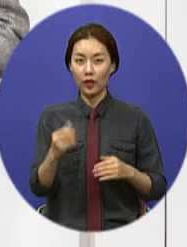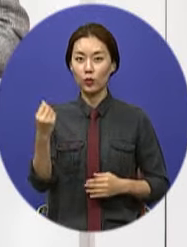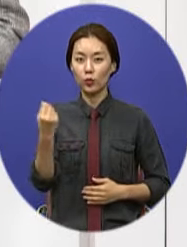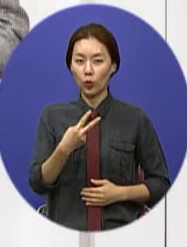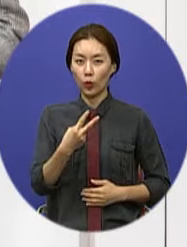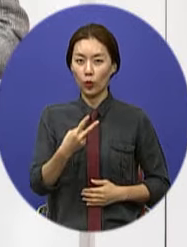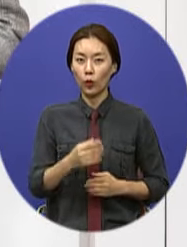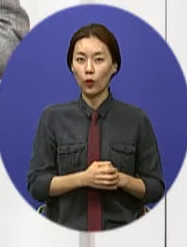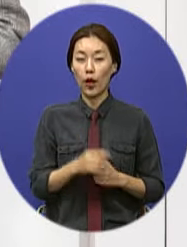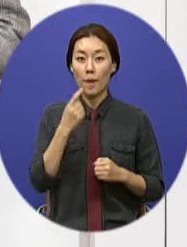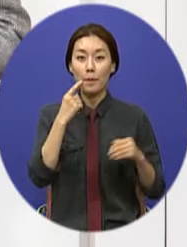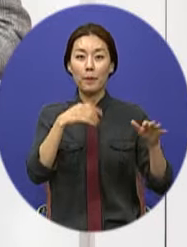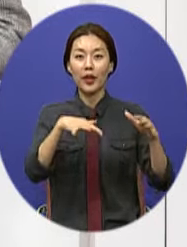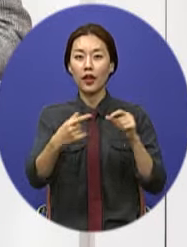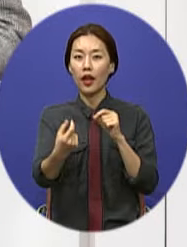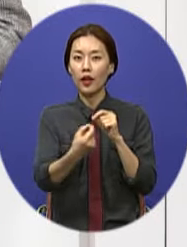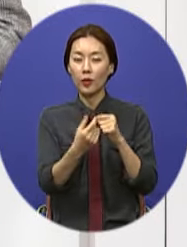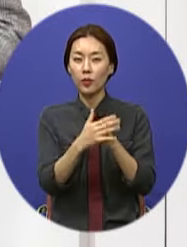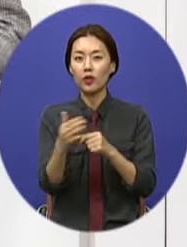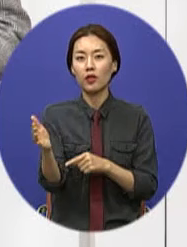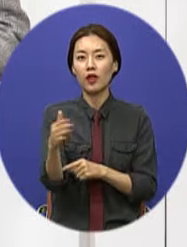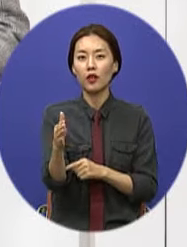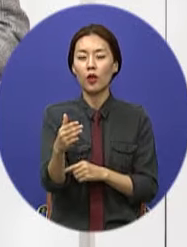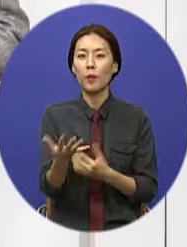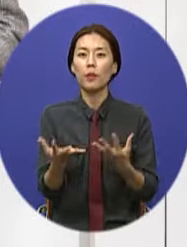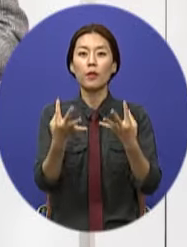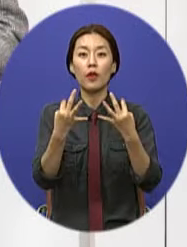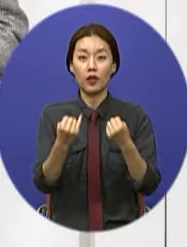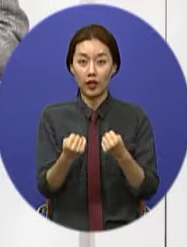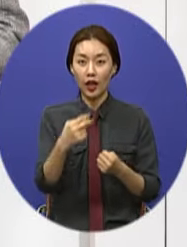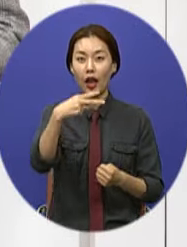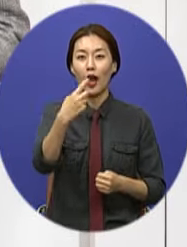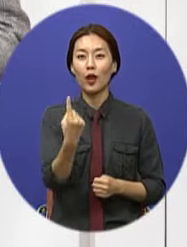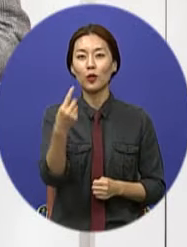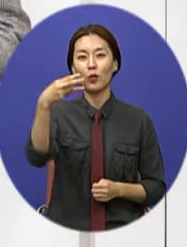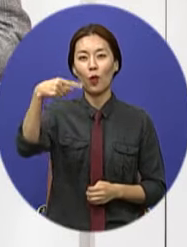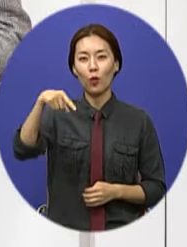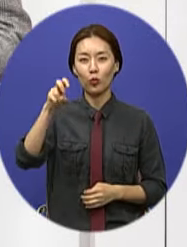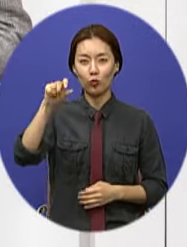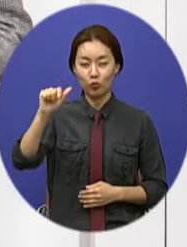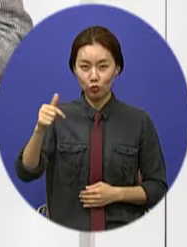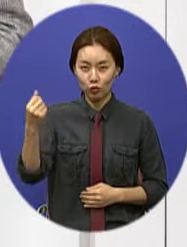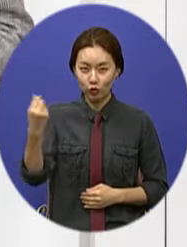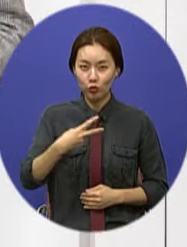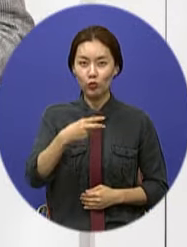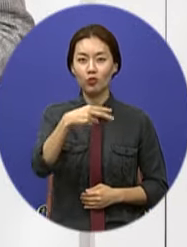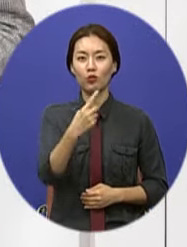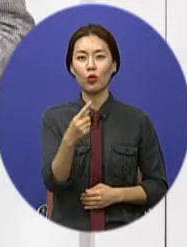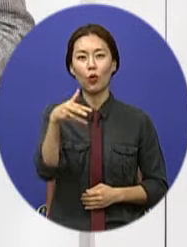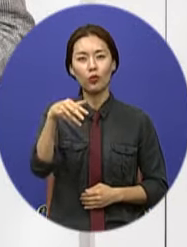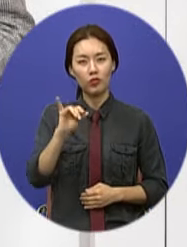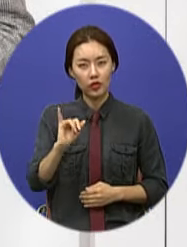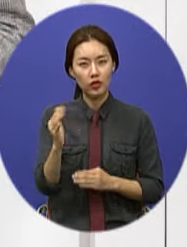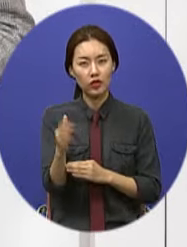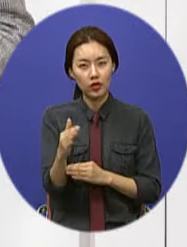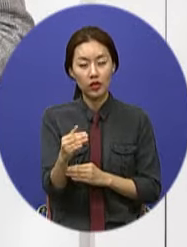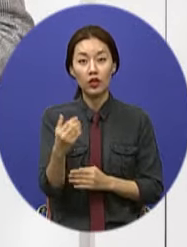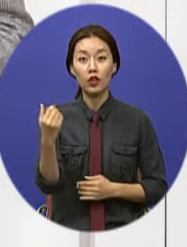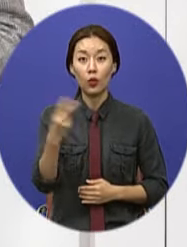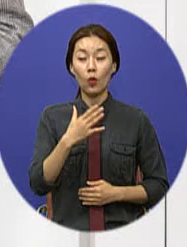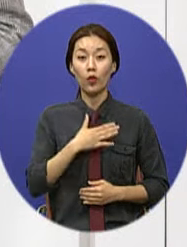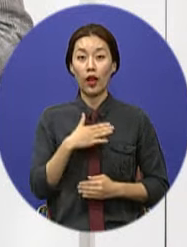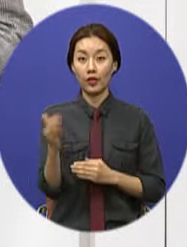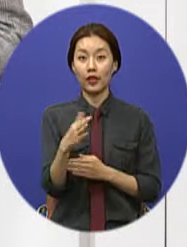예. 또 바닷가니까 생선이 많이 나요. 고로 뭐, 도치라는 거. 그런. 그리고 저도